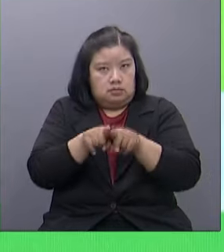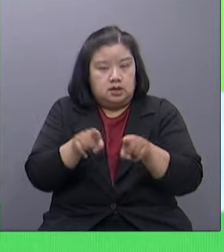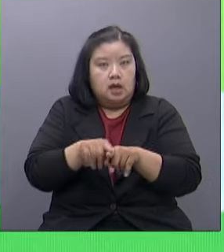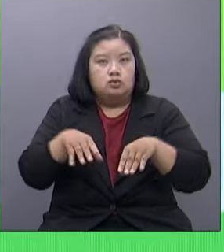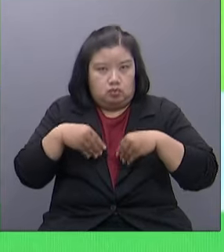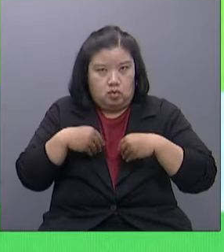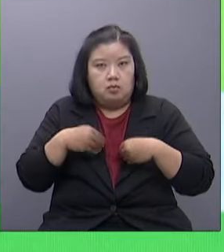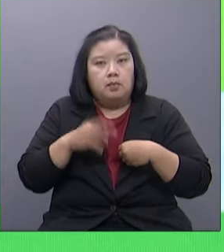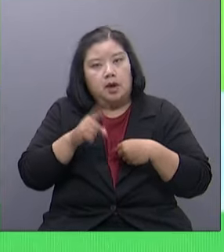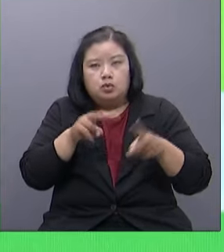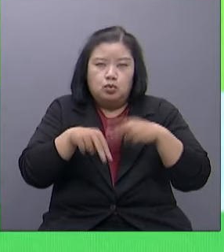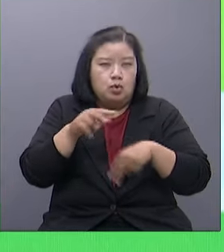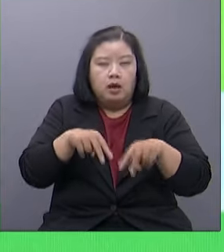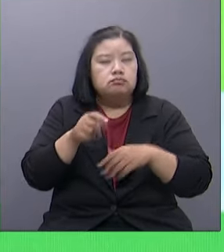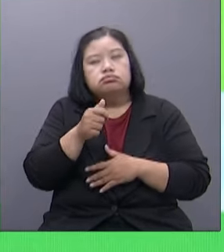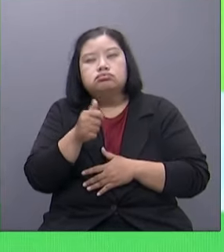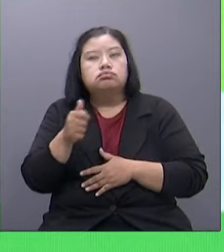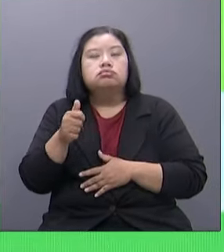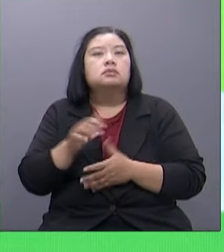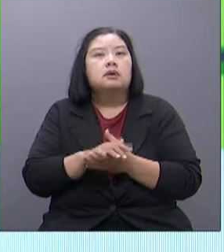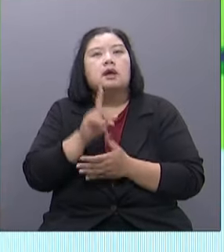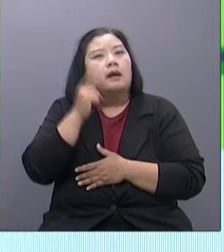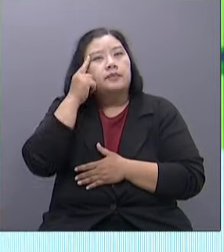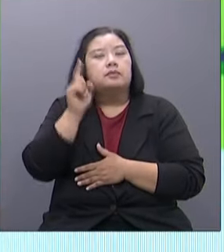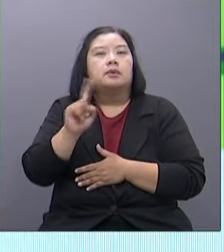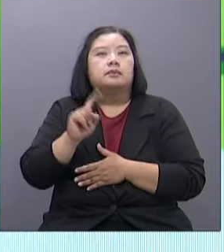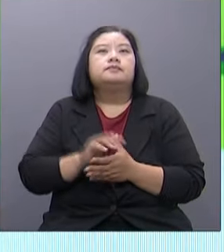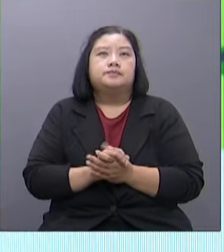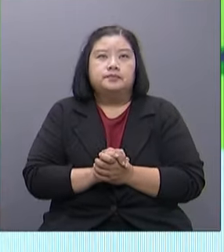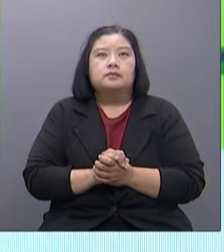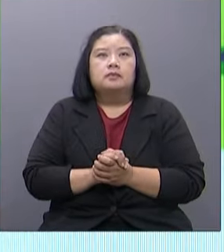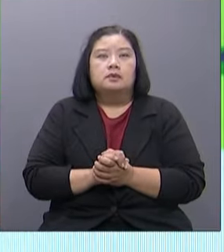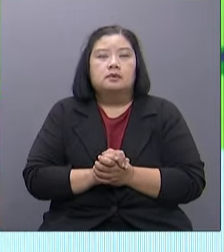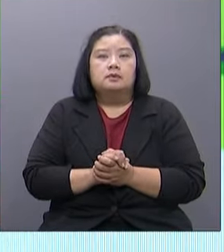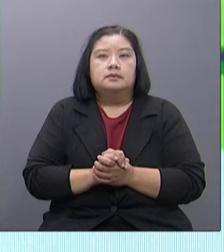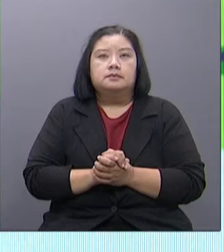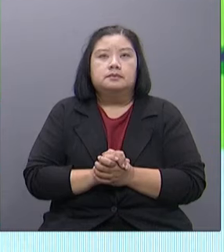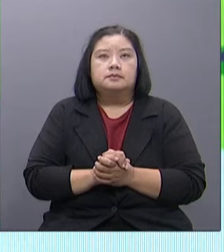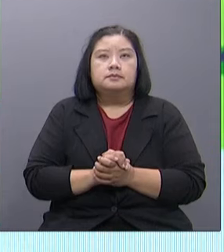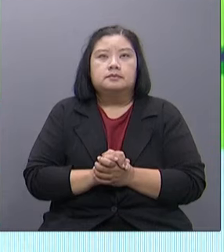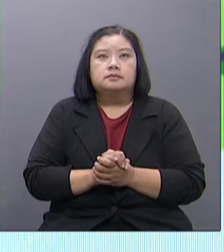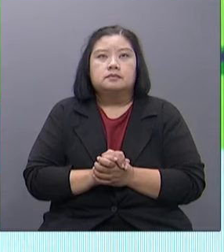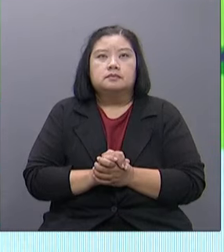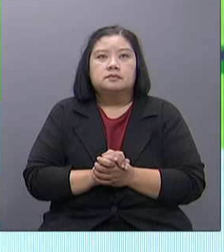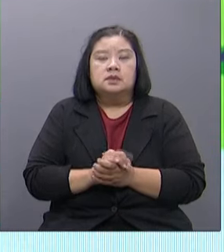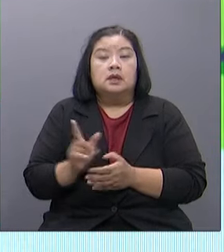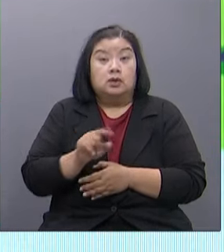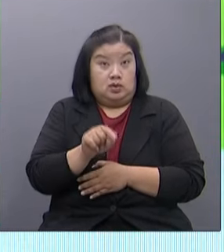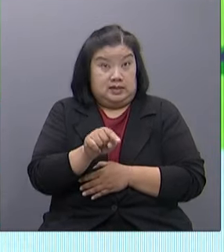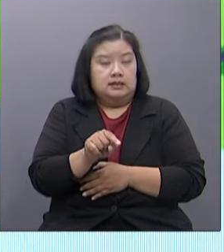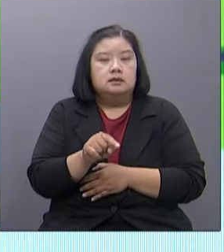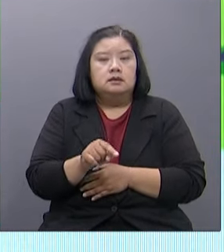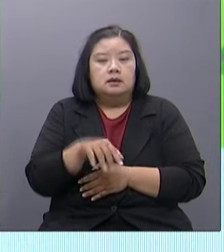อนุรักษ์สัตว์ด้วยนะคะอาจารย์มองเรื่องนี้ยังไงบ้างคะเอ่อก็ต้องเข้าใจก่อนนะครับว่าตลาดจตุจักรเนี่ยมัน